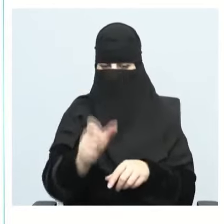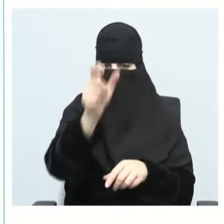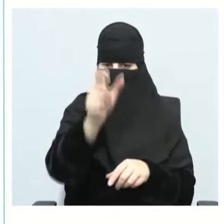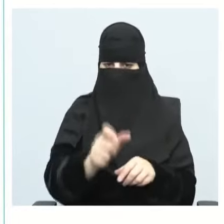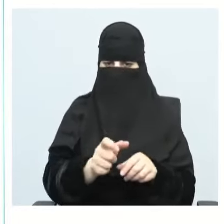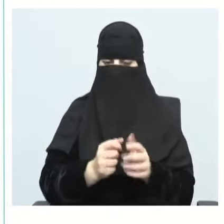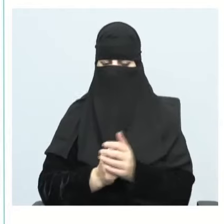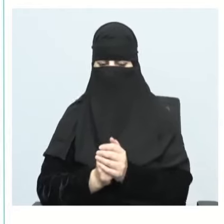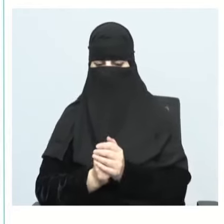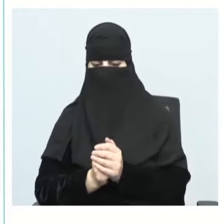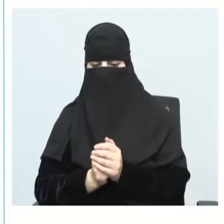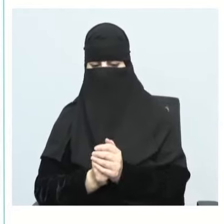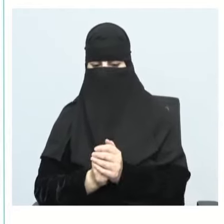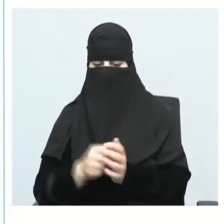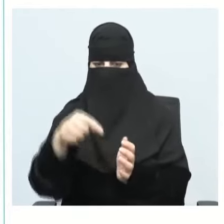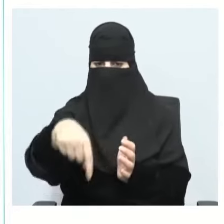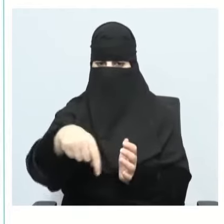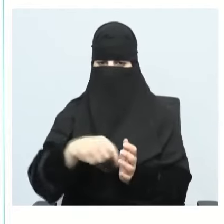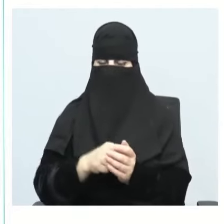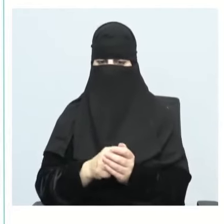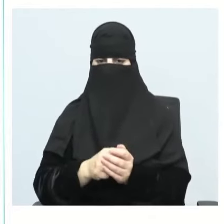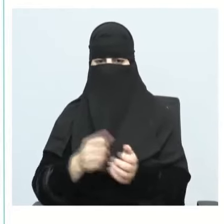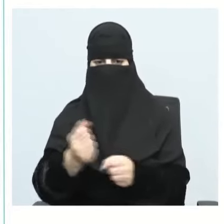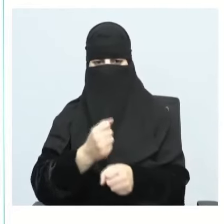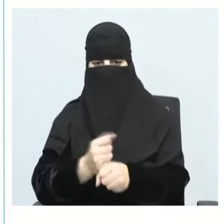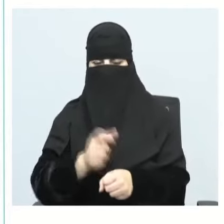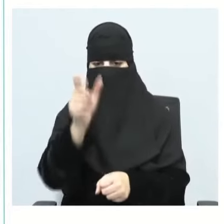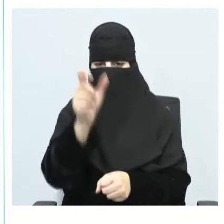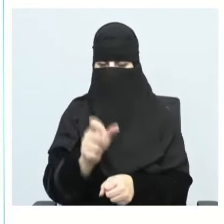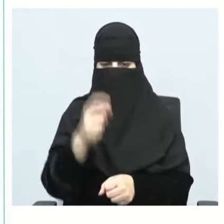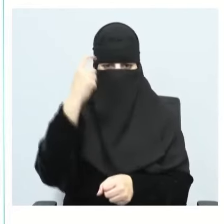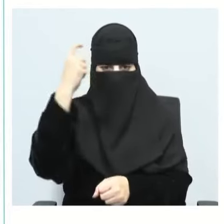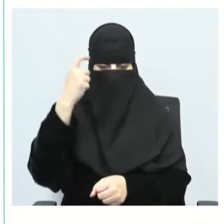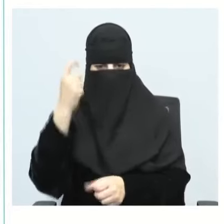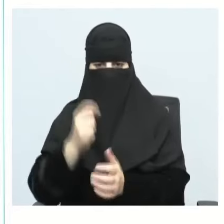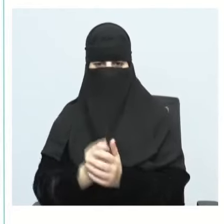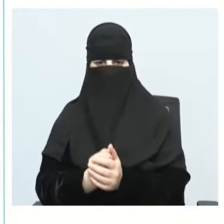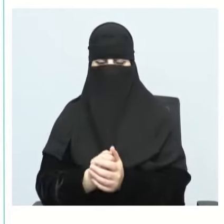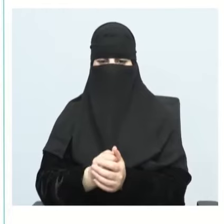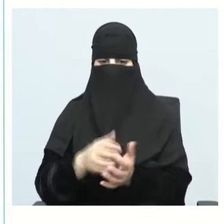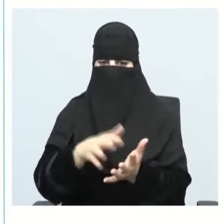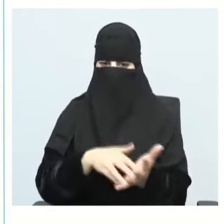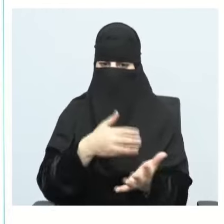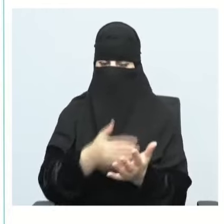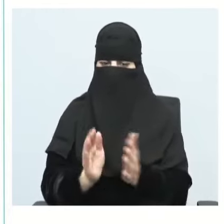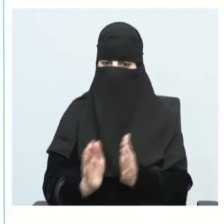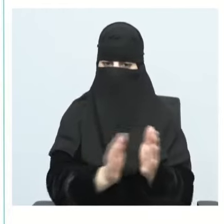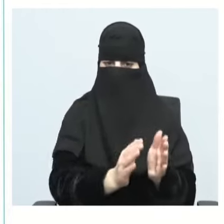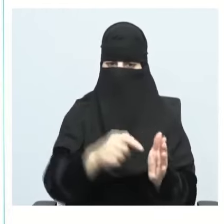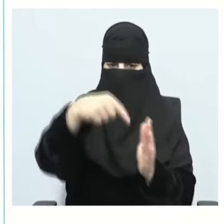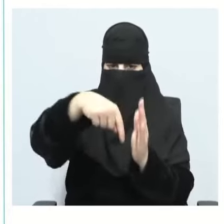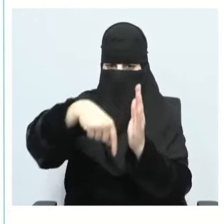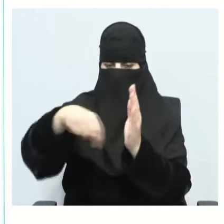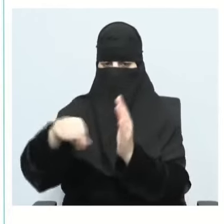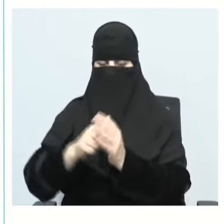اه يبقى الحين تستخدم انشاء قائمه تتذكرون انشاء قائمه كانها جدول مرتبه تحت بعض